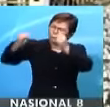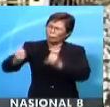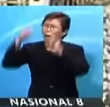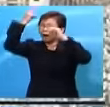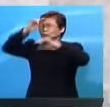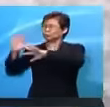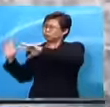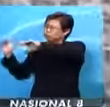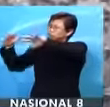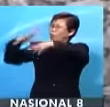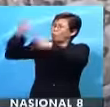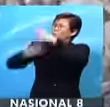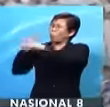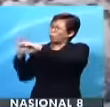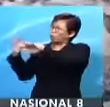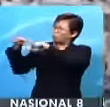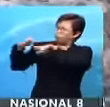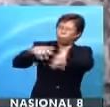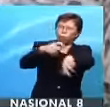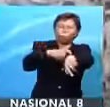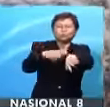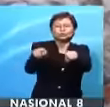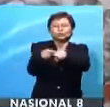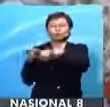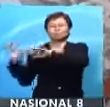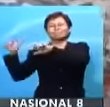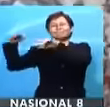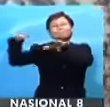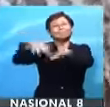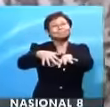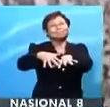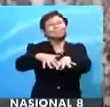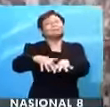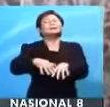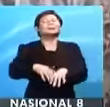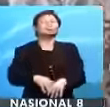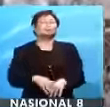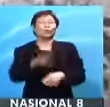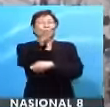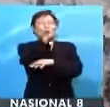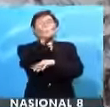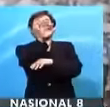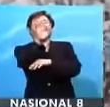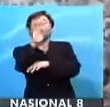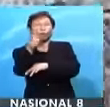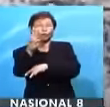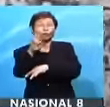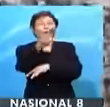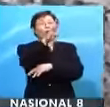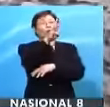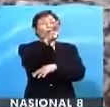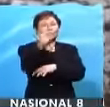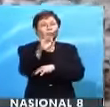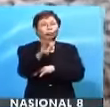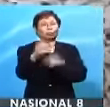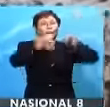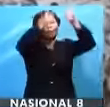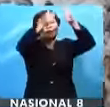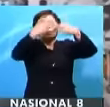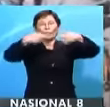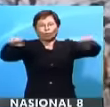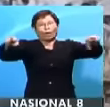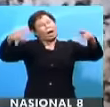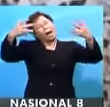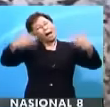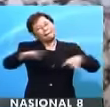seluruh penjuru dunia pada waktu yang sama. Secara amaliah, wukuf di Arafah mencerminkan puncak penyempurnaan